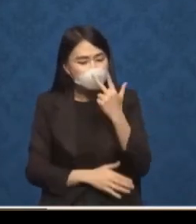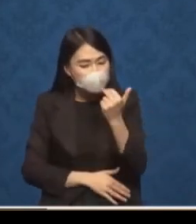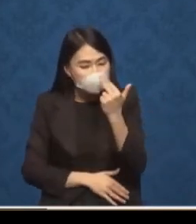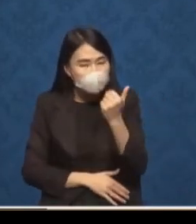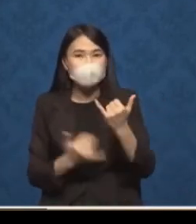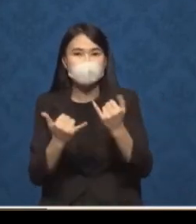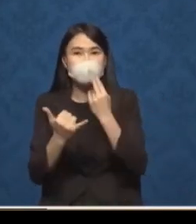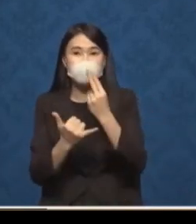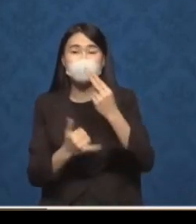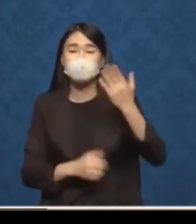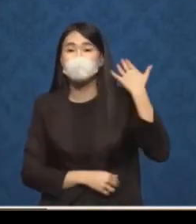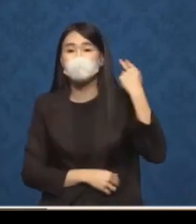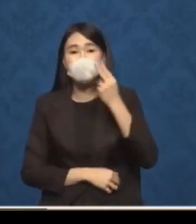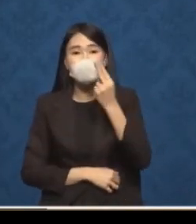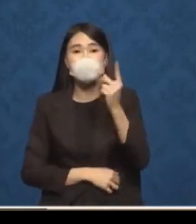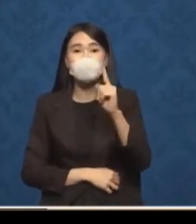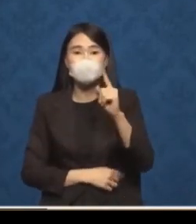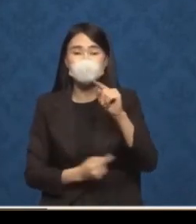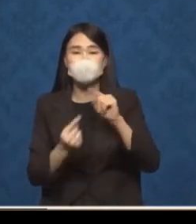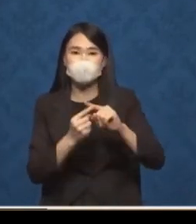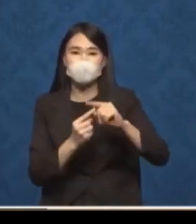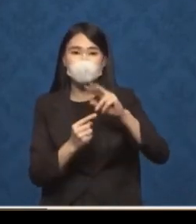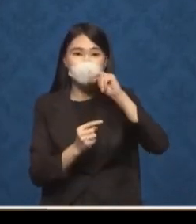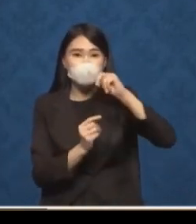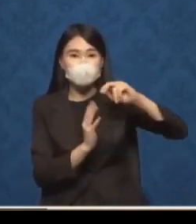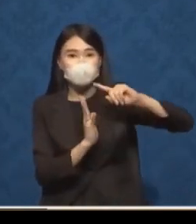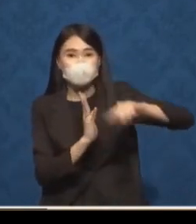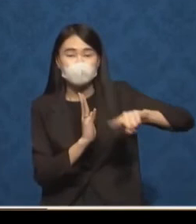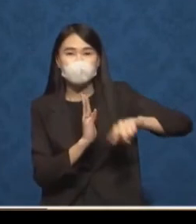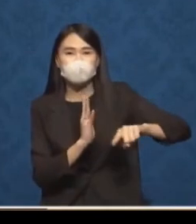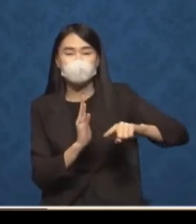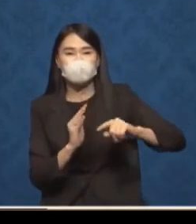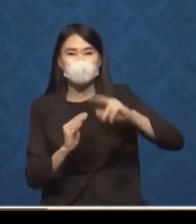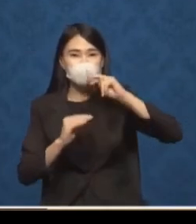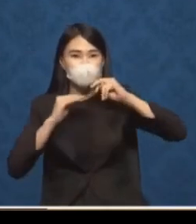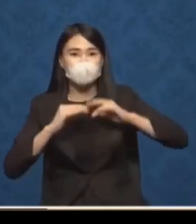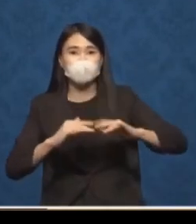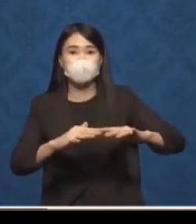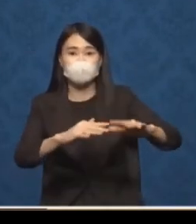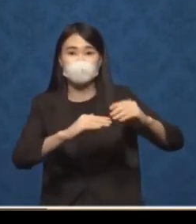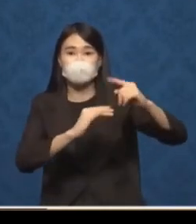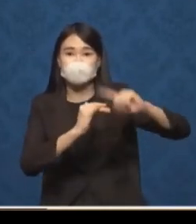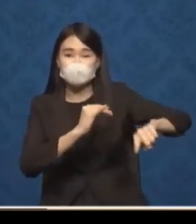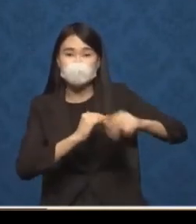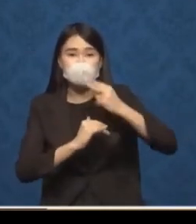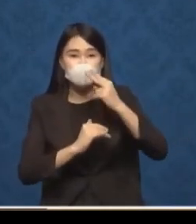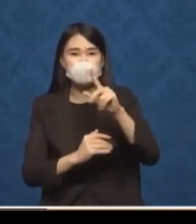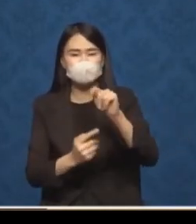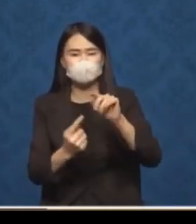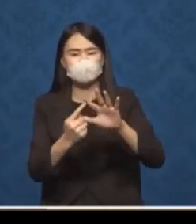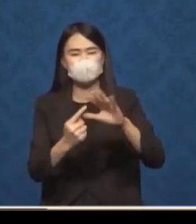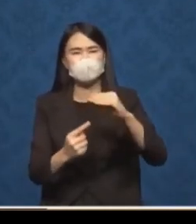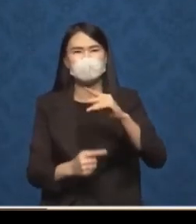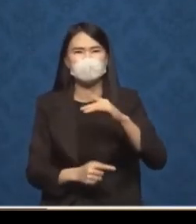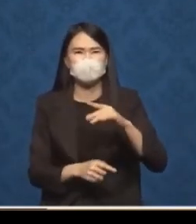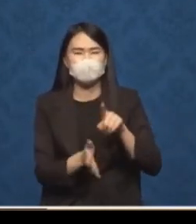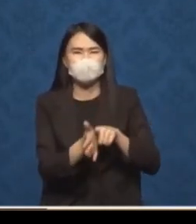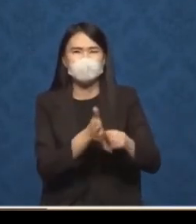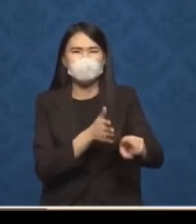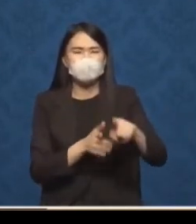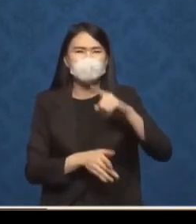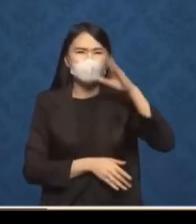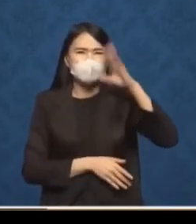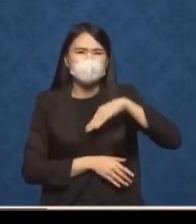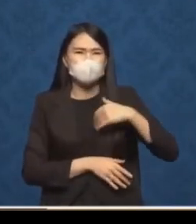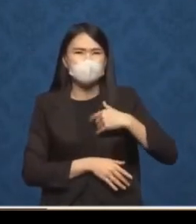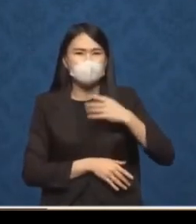ราได้ดูไปถึงเรื่องของปลายน้ำปากแม่น้ำที่ไหลลงทะเลต่างๆเรื่องของตะกอนที่ไปทับถมตรงป